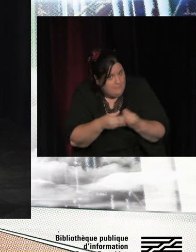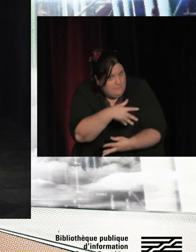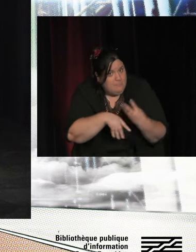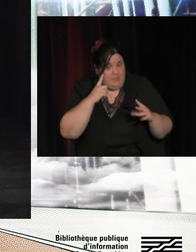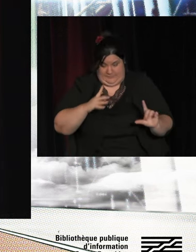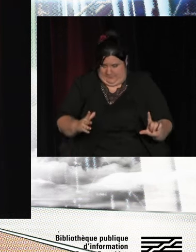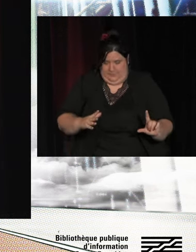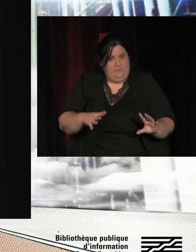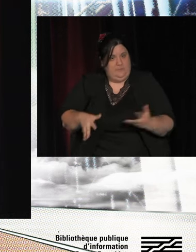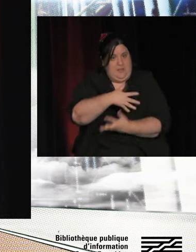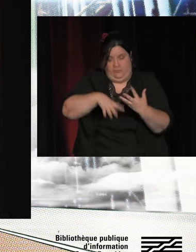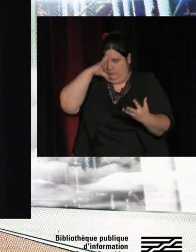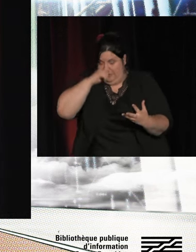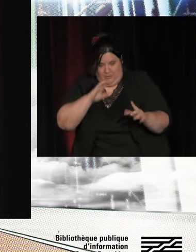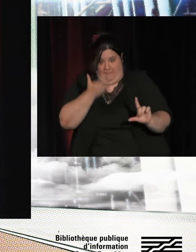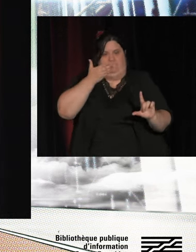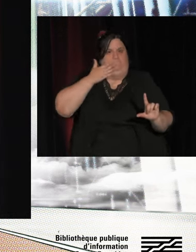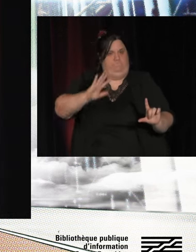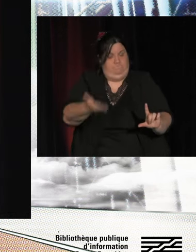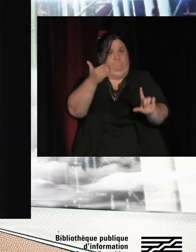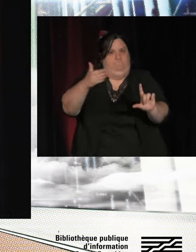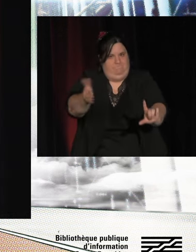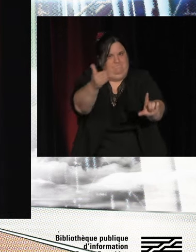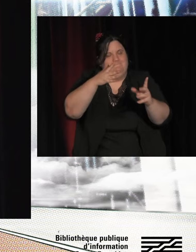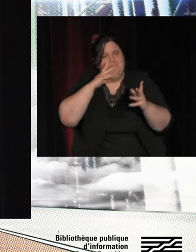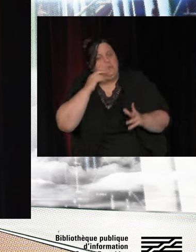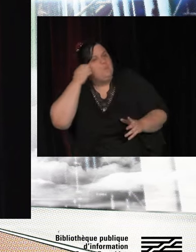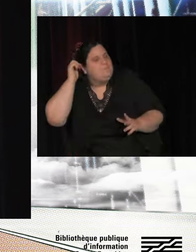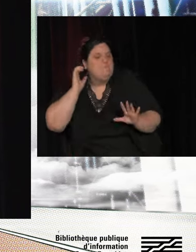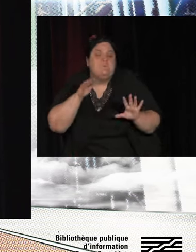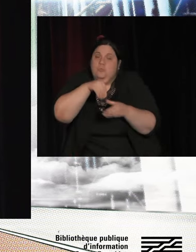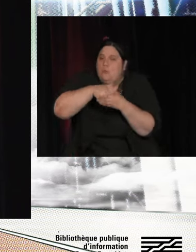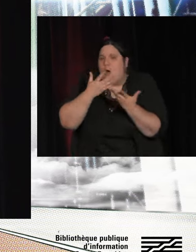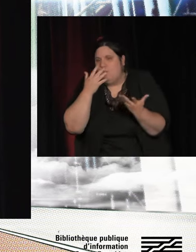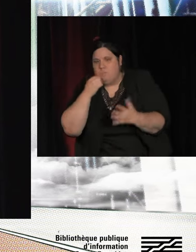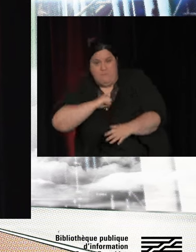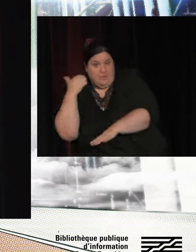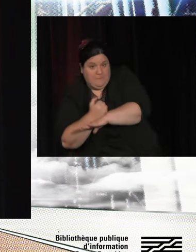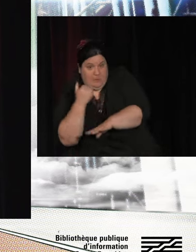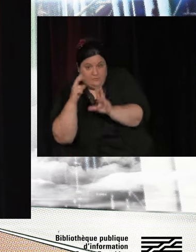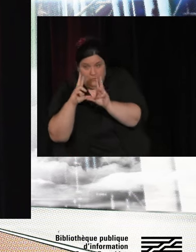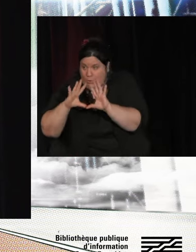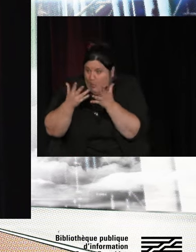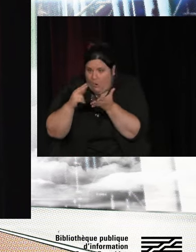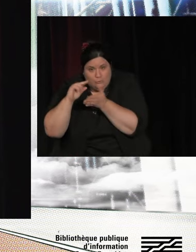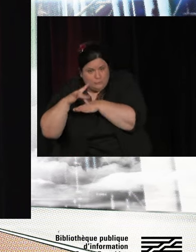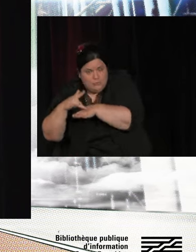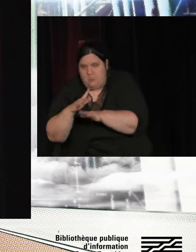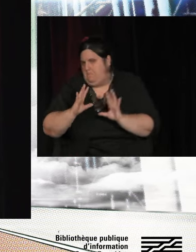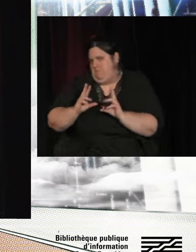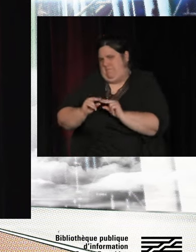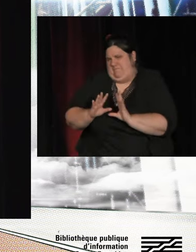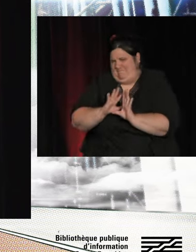Je vais donc pas vraiment expliquer les choses techniquement pour les speedruns. Ça va se lire un peu, vous allez à peu près comprendre ce qui se